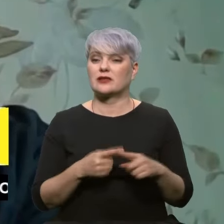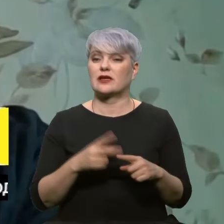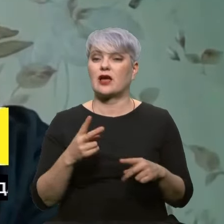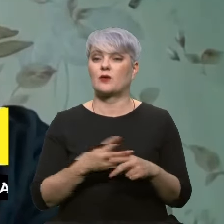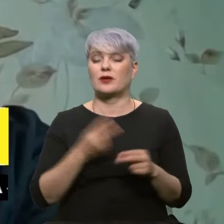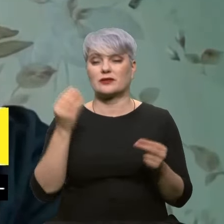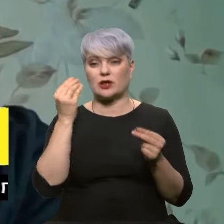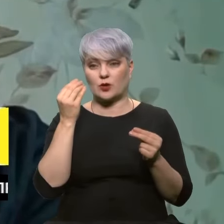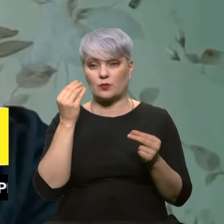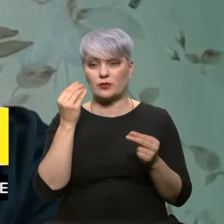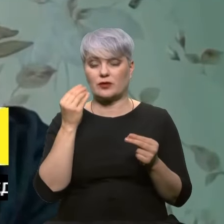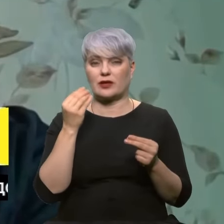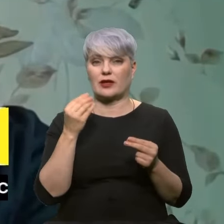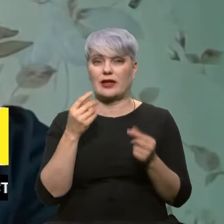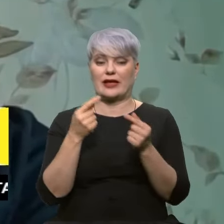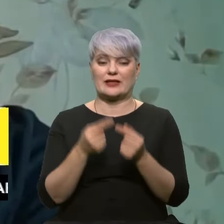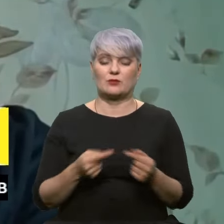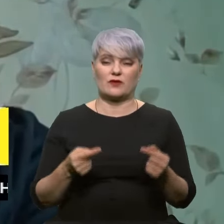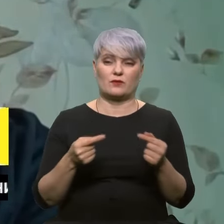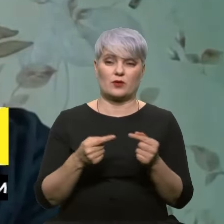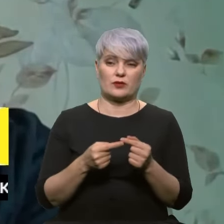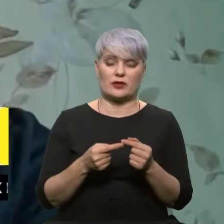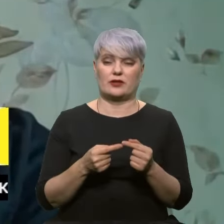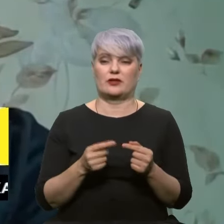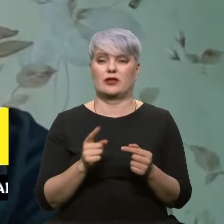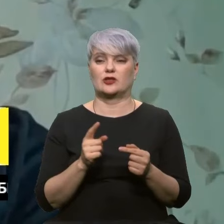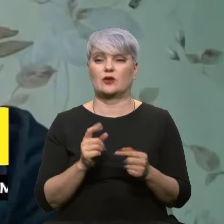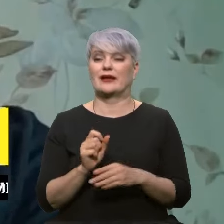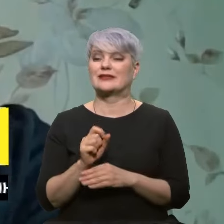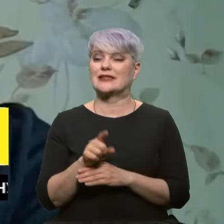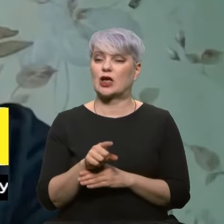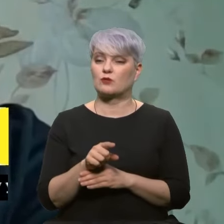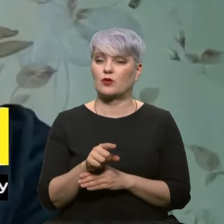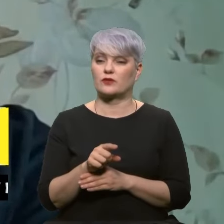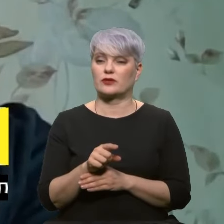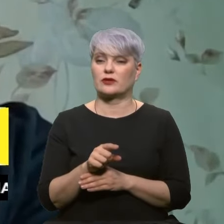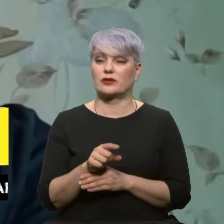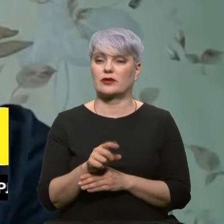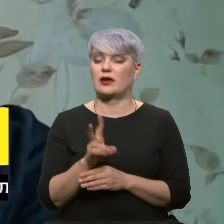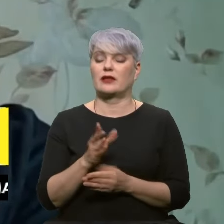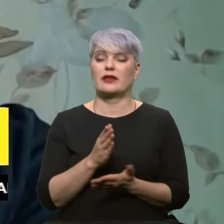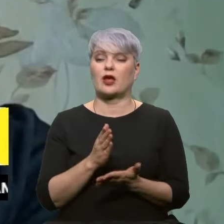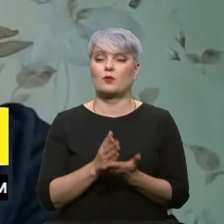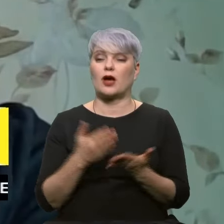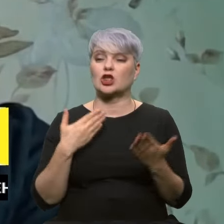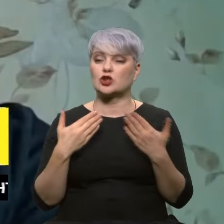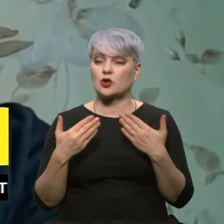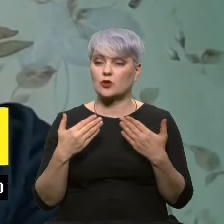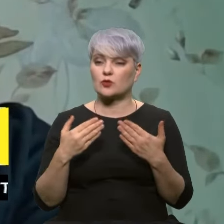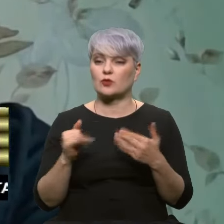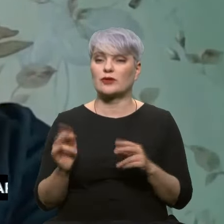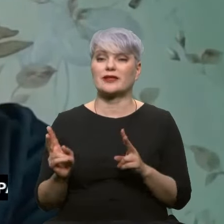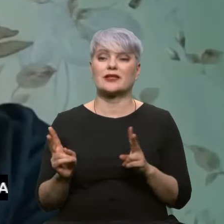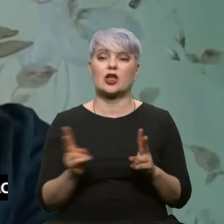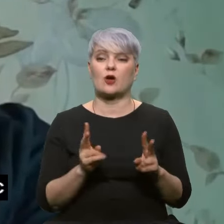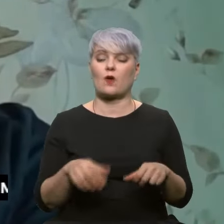співпадіння, що це там казуси якихось виконавців, що замовники не мають стосунку ні до кого